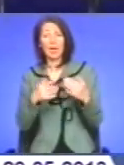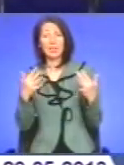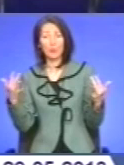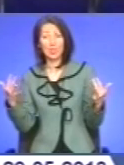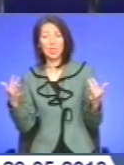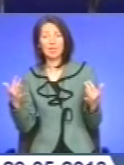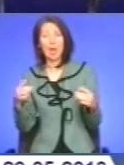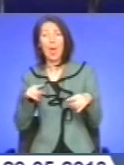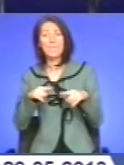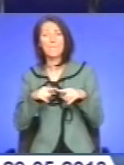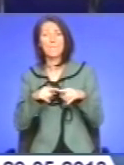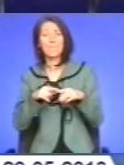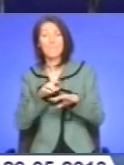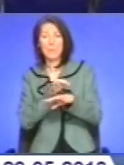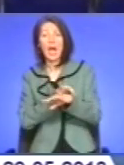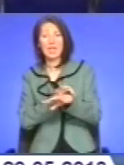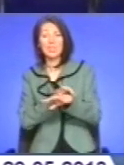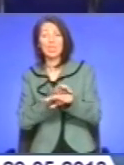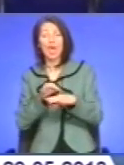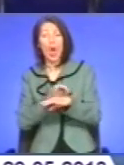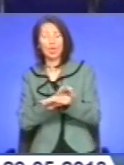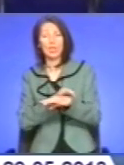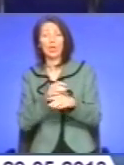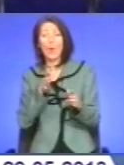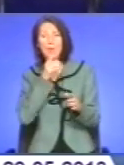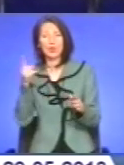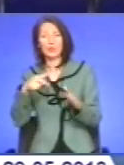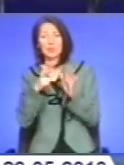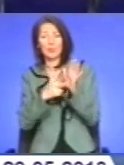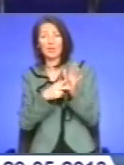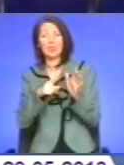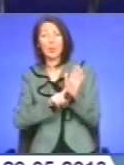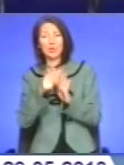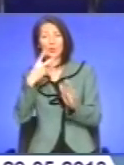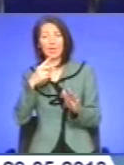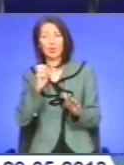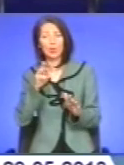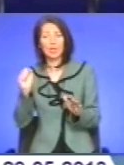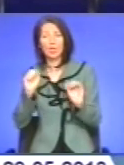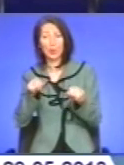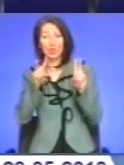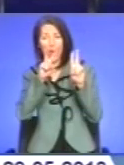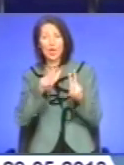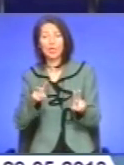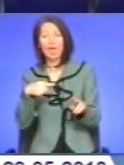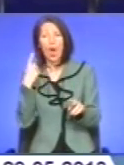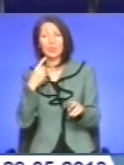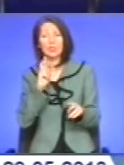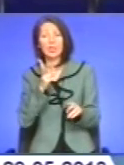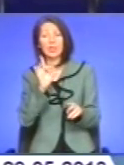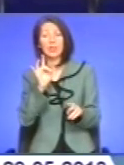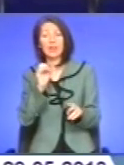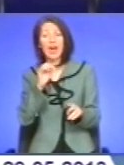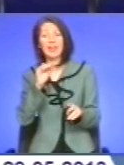Різноманіття механічних годинників періоду кінця 18-го, початку 20-го століття можна оглянути в обласному краєзнавчому